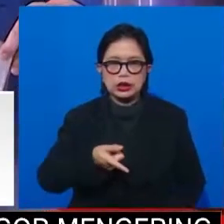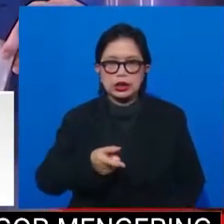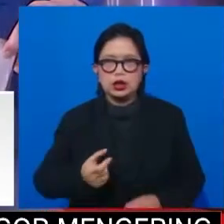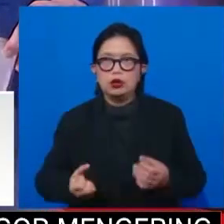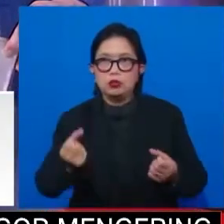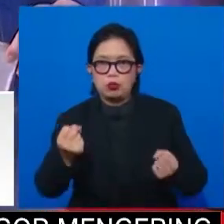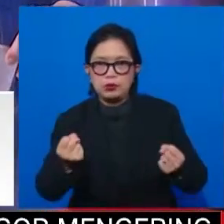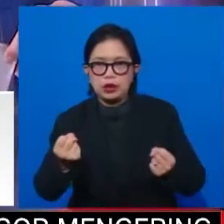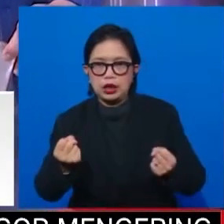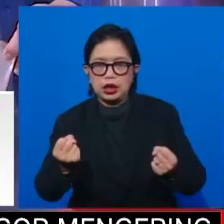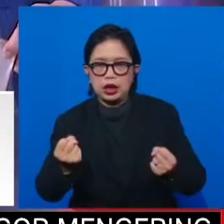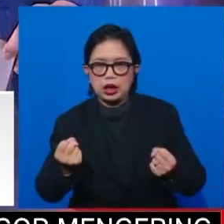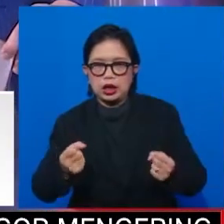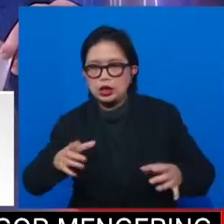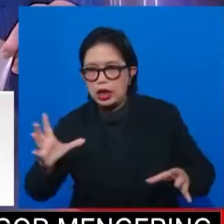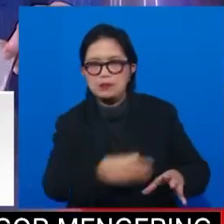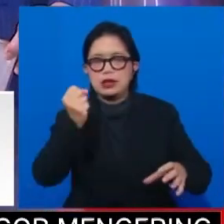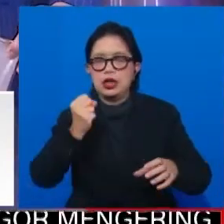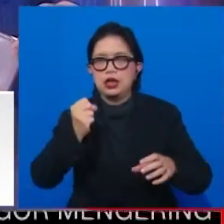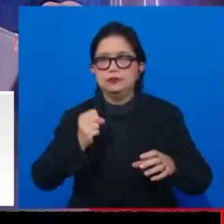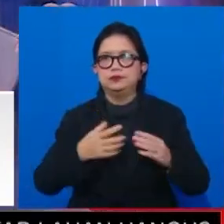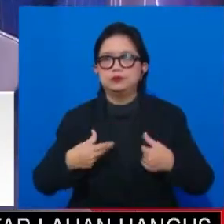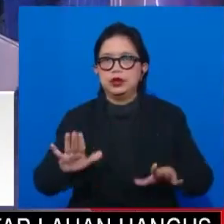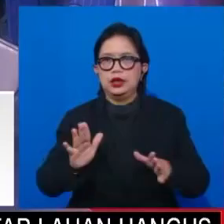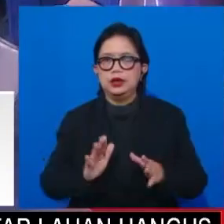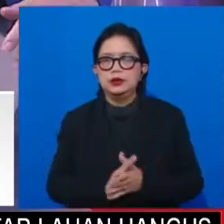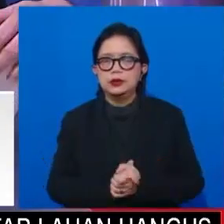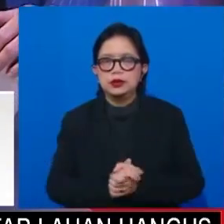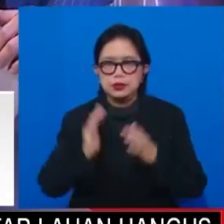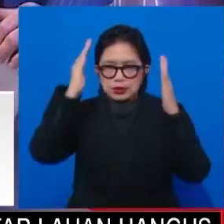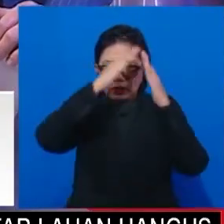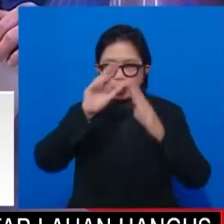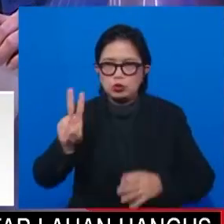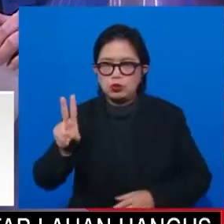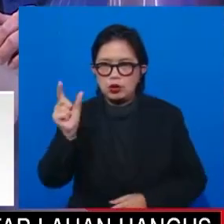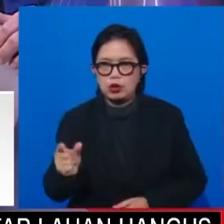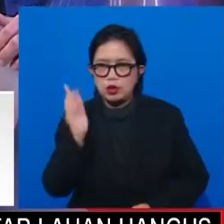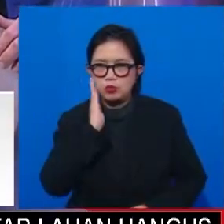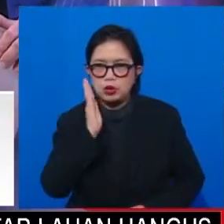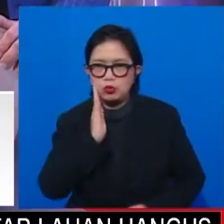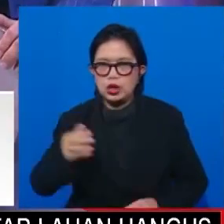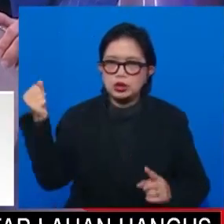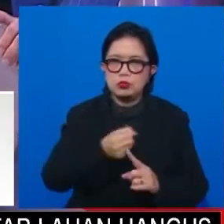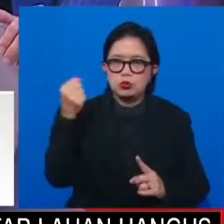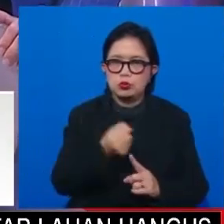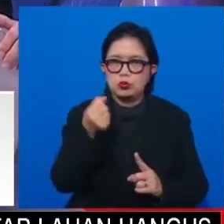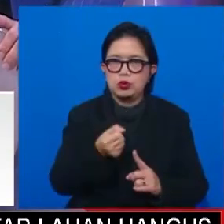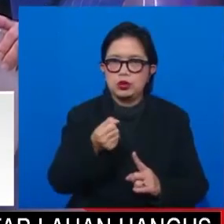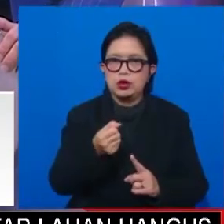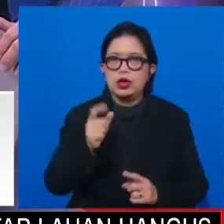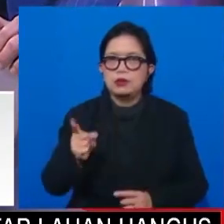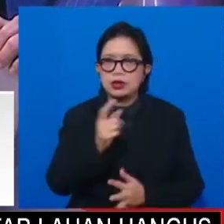setelah mengajak test drive di kawasan hutan. Sementara di Makassar, Sulawesi Selatan, dua pemuda diamuk massa usai tertangkap